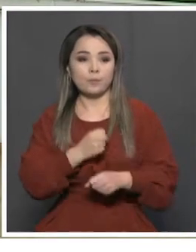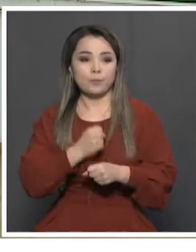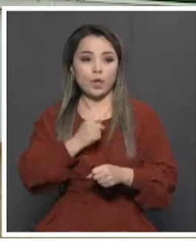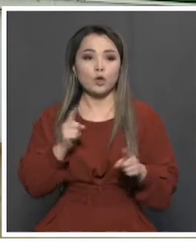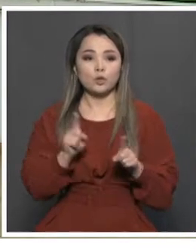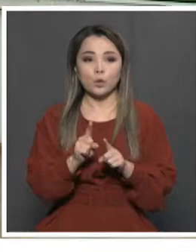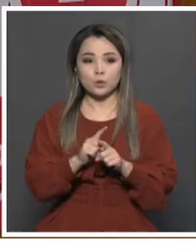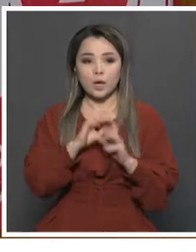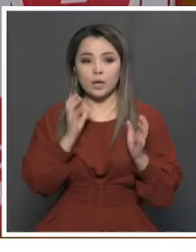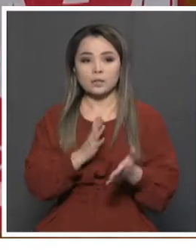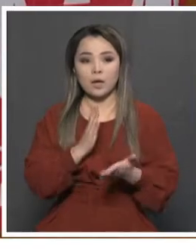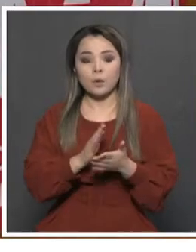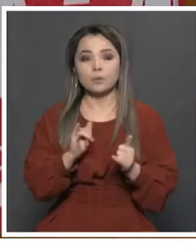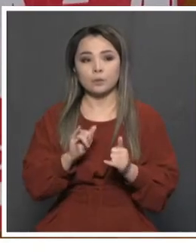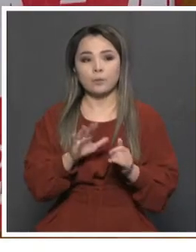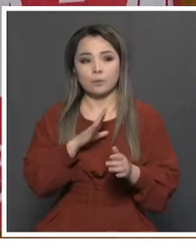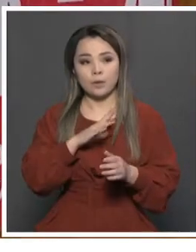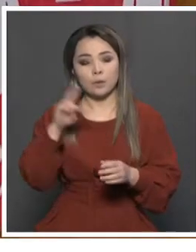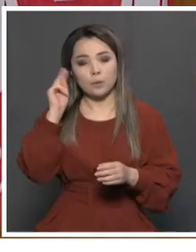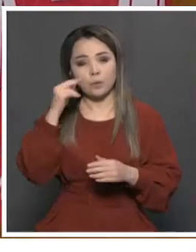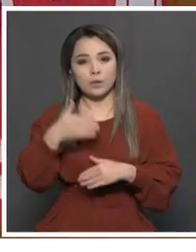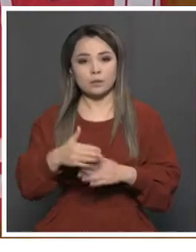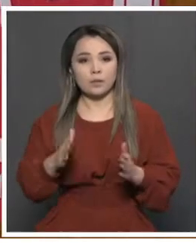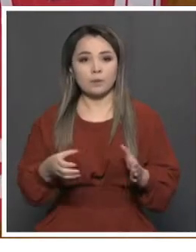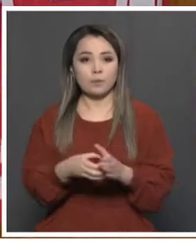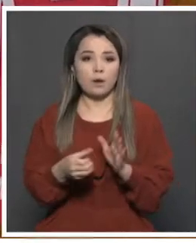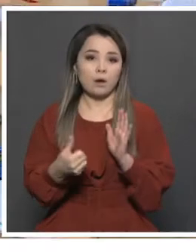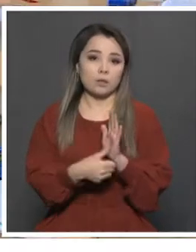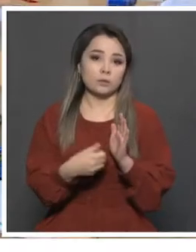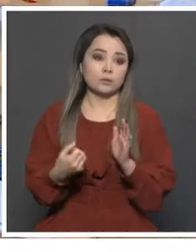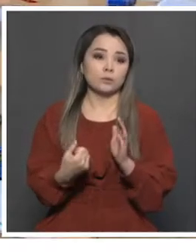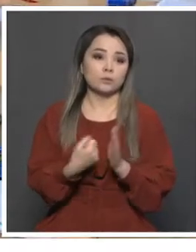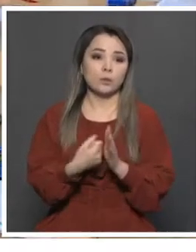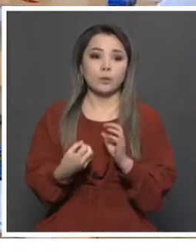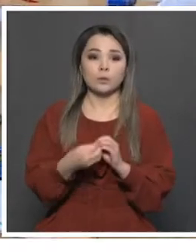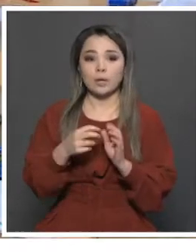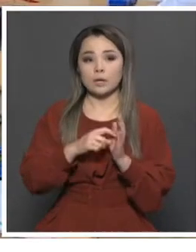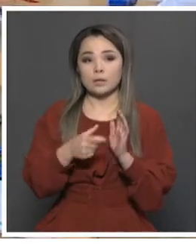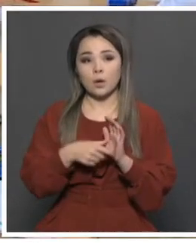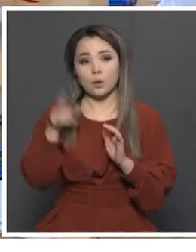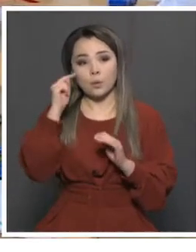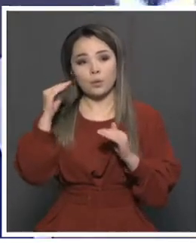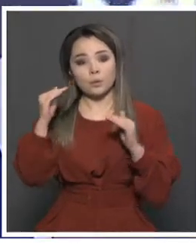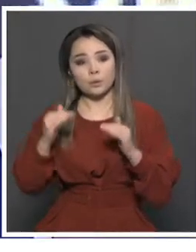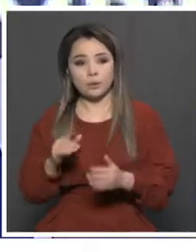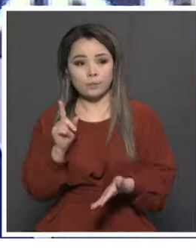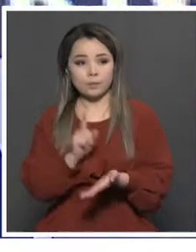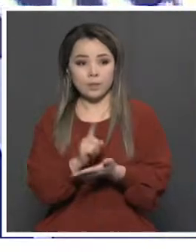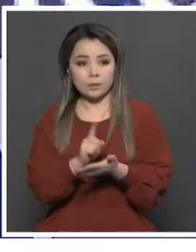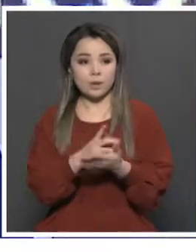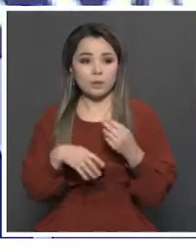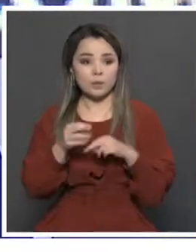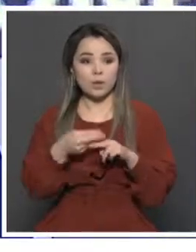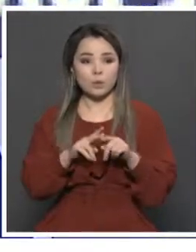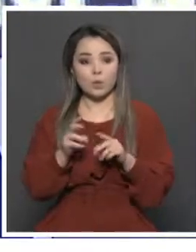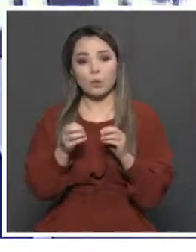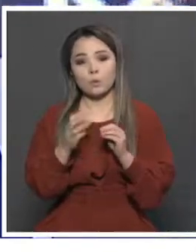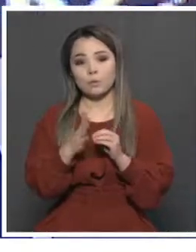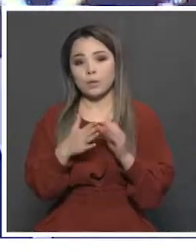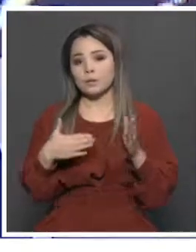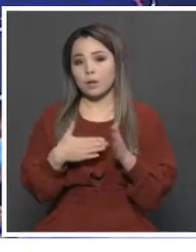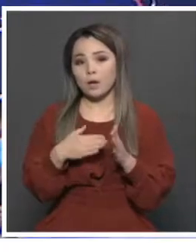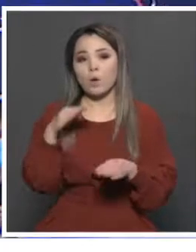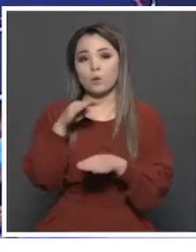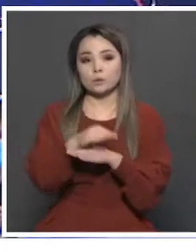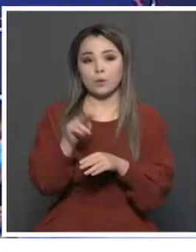сақталуы тиіс. Ал қашықтан оқу форматында қалып отырған 6 мен 13 сынып оқушыларының арасында үлгерімі төмендіп кеткендер болса, 15 балаға дейін